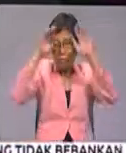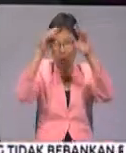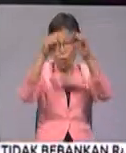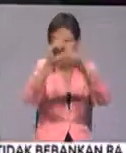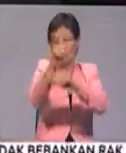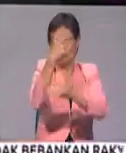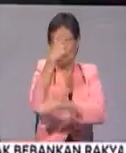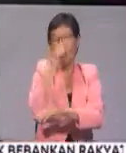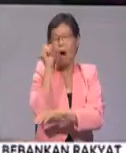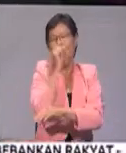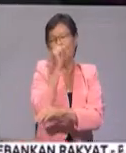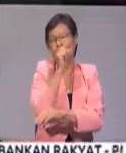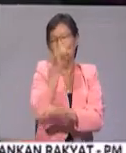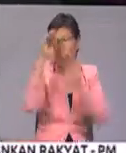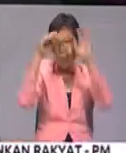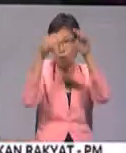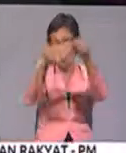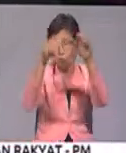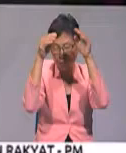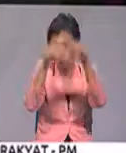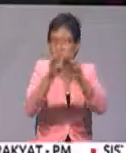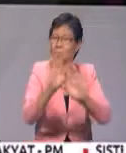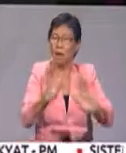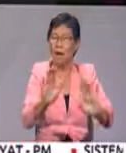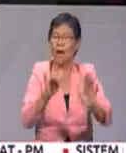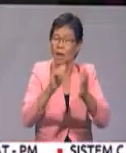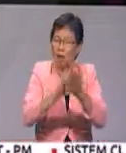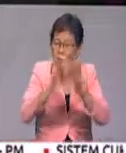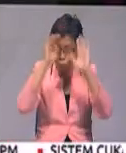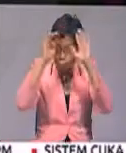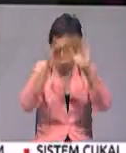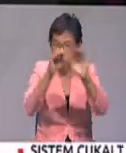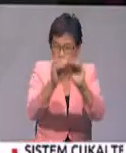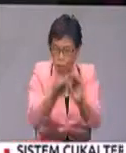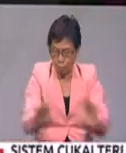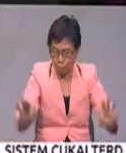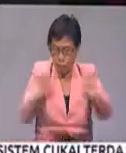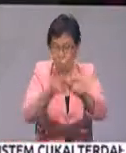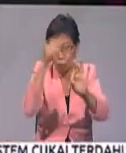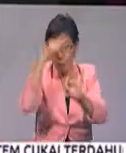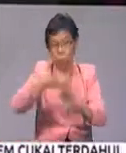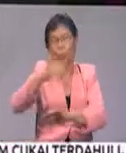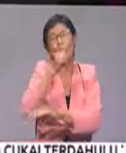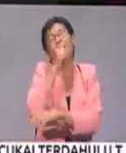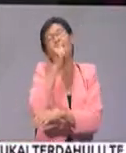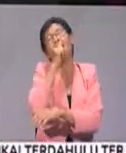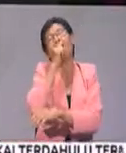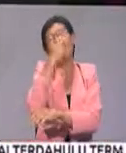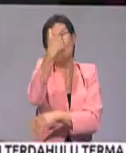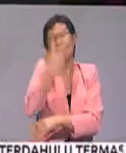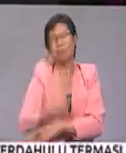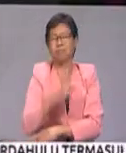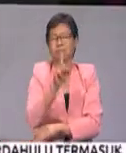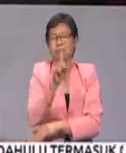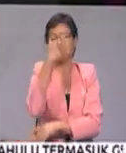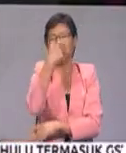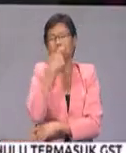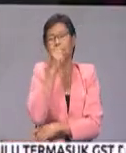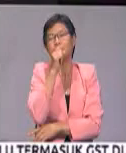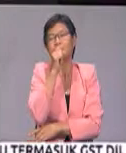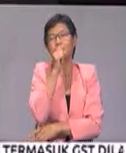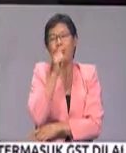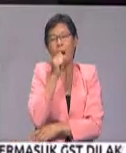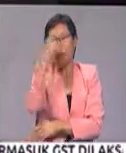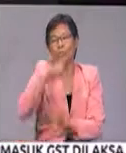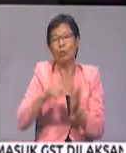nyanyian mereka. Kerana itulah yang lebih dititik beratkan bagi mereka menyampaikan lagu solo mereka. Dan pastinya